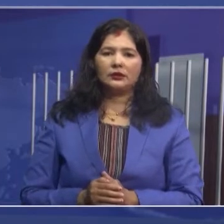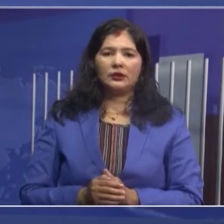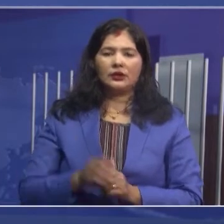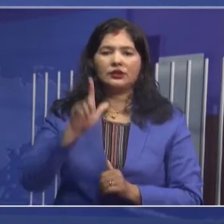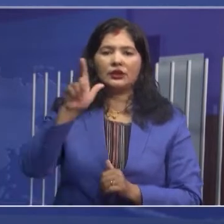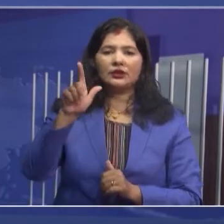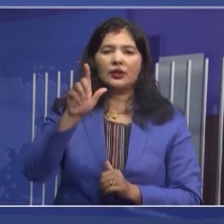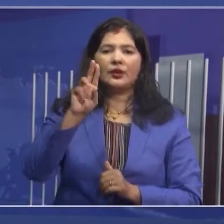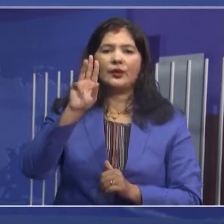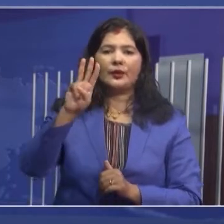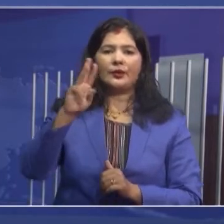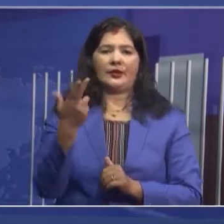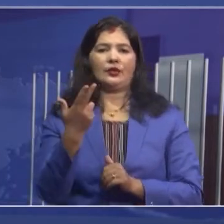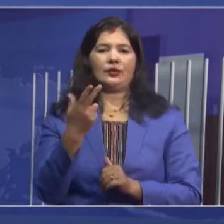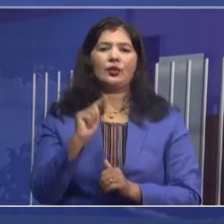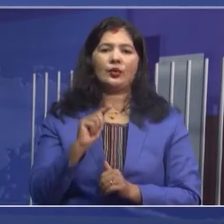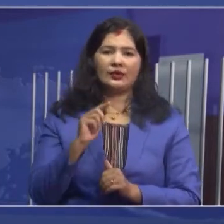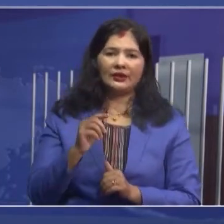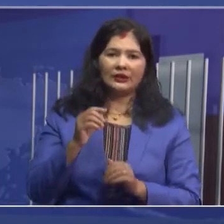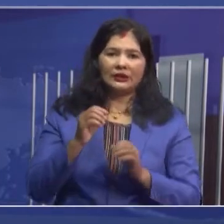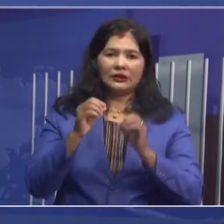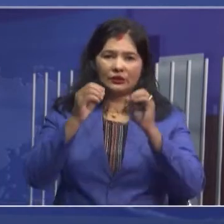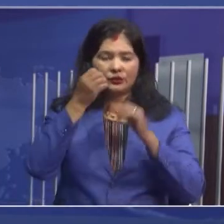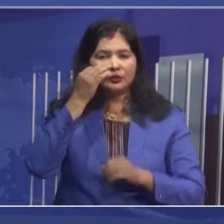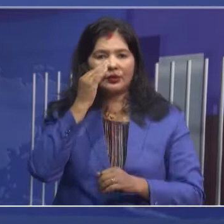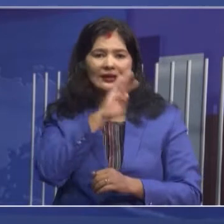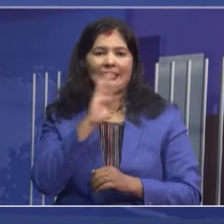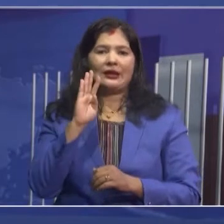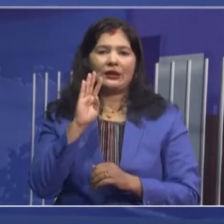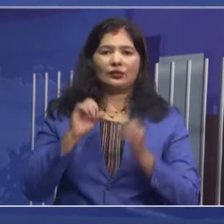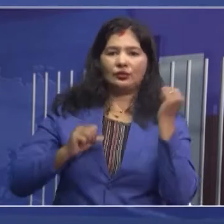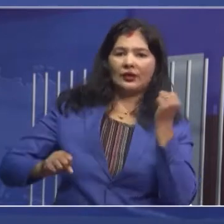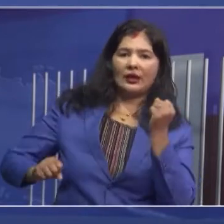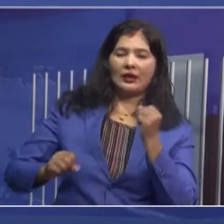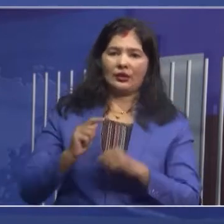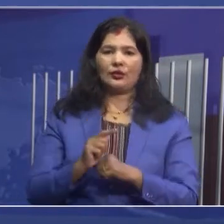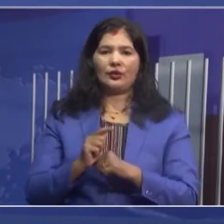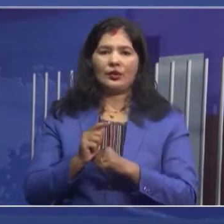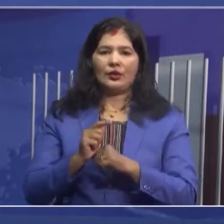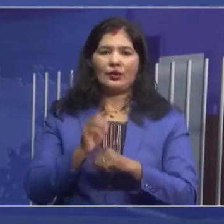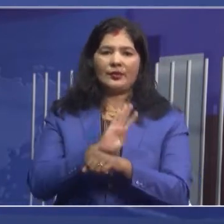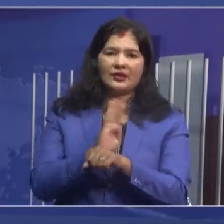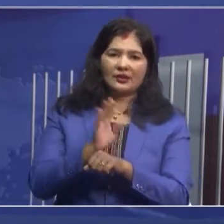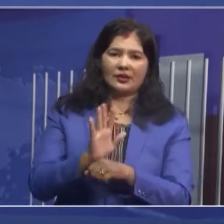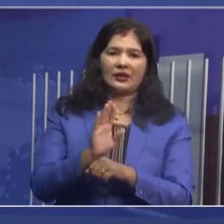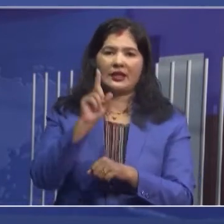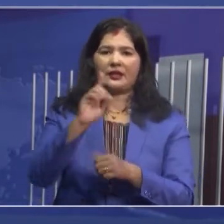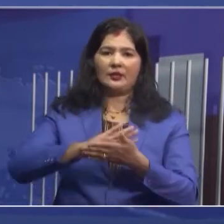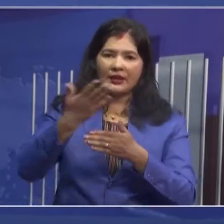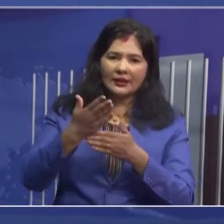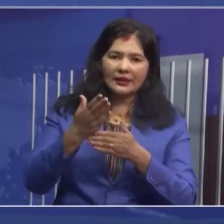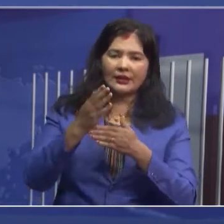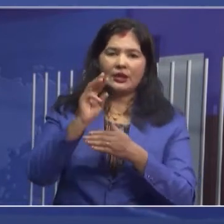सप्तमीका दिन निकालिने दुर्गा भवानीको मूर्ति बनाउन कपिलवस्तुका मूर्तिकारलाई भ्याइ नभ्याइ छ। 1 महिना अघिदेखि मूर्ति